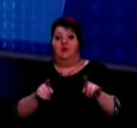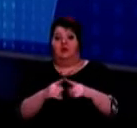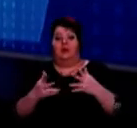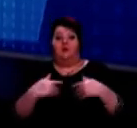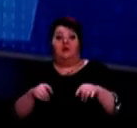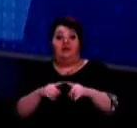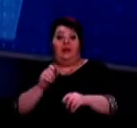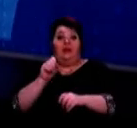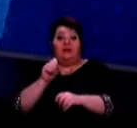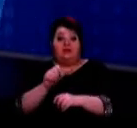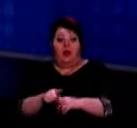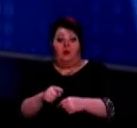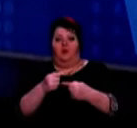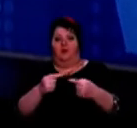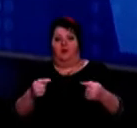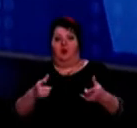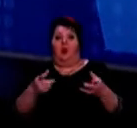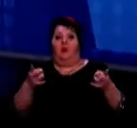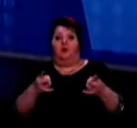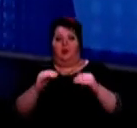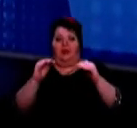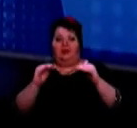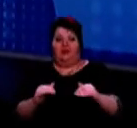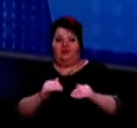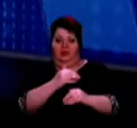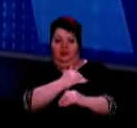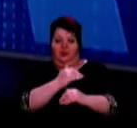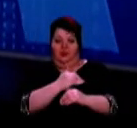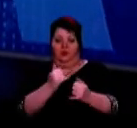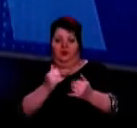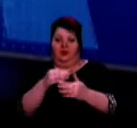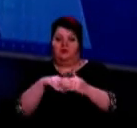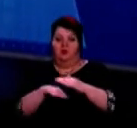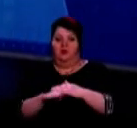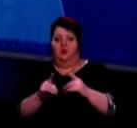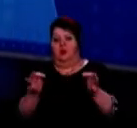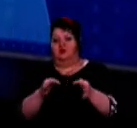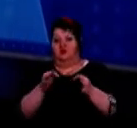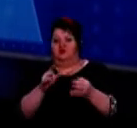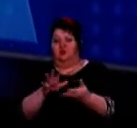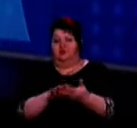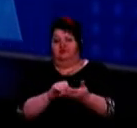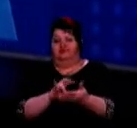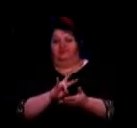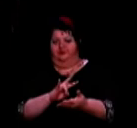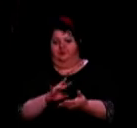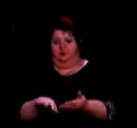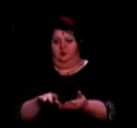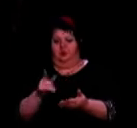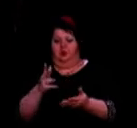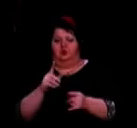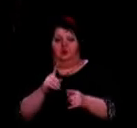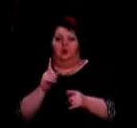все-таки продукт, який потребує низьких температур при зберіганні, а з ним нічого особливого не станеться, якщо ми його будемо,